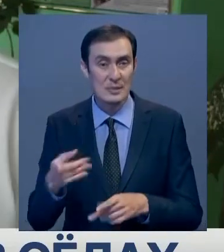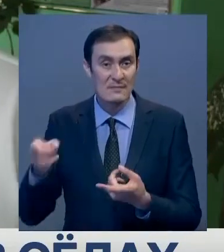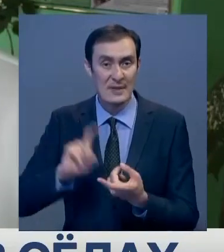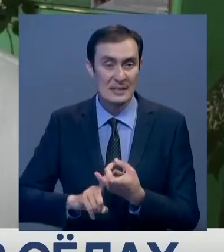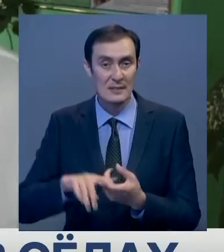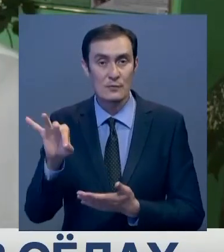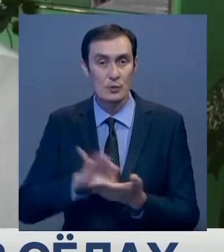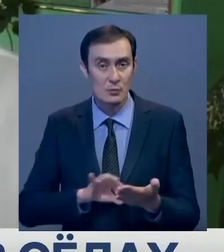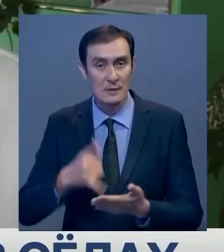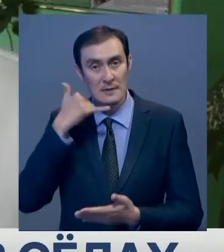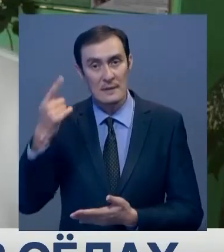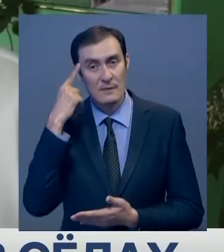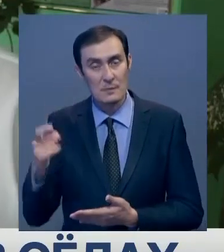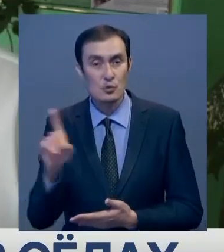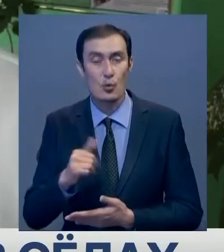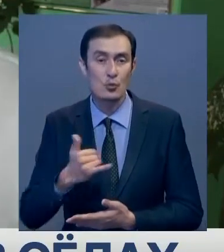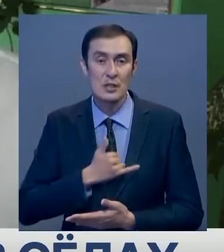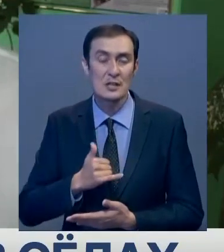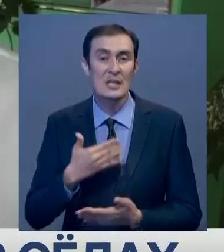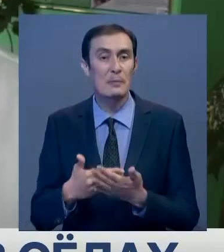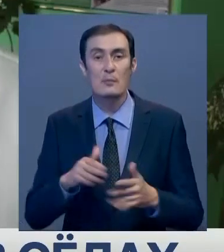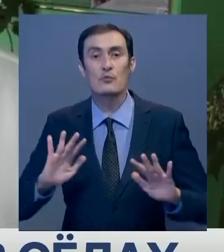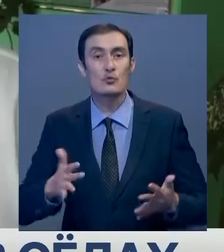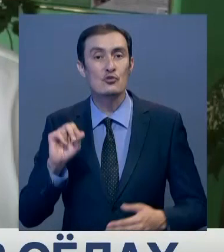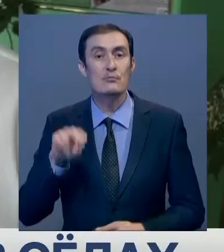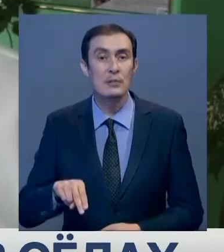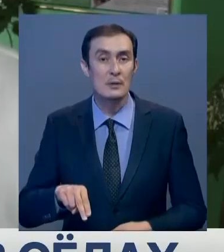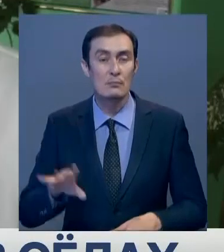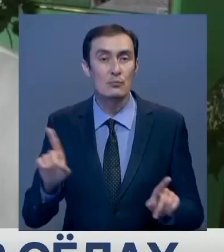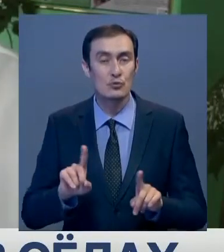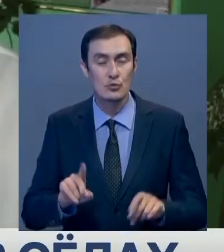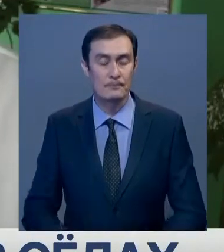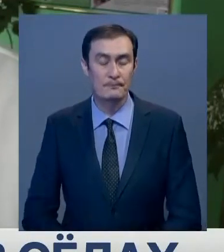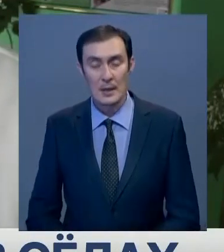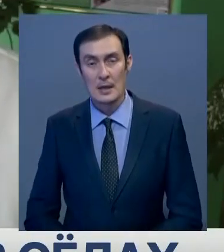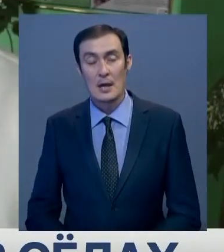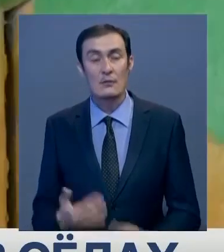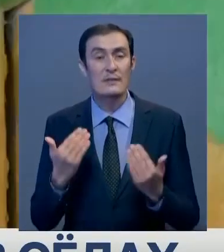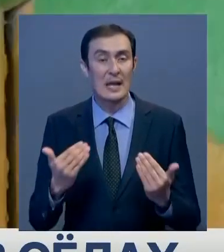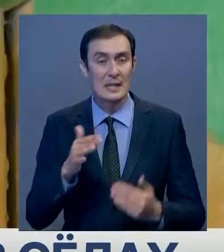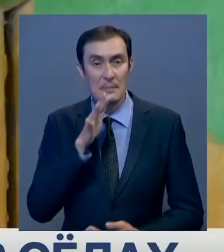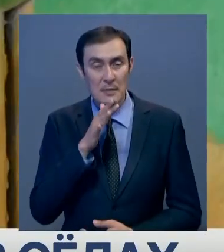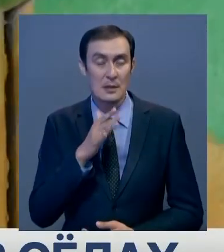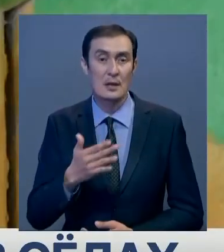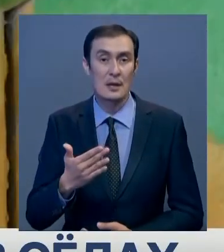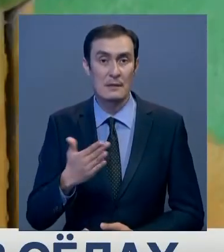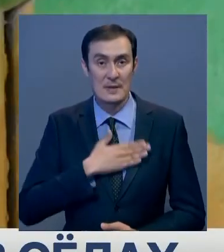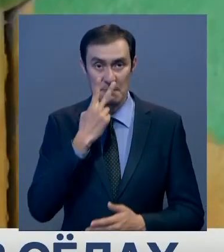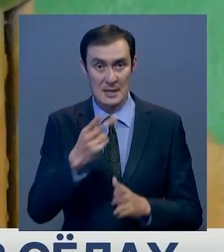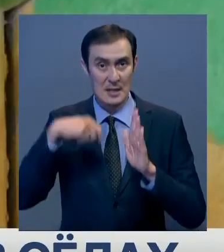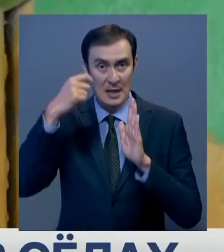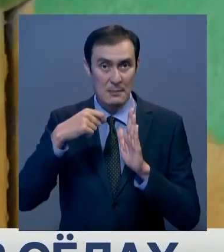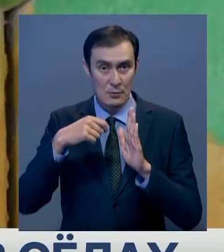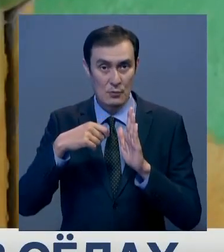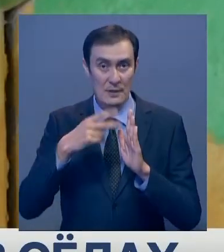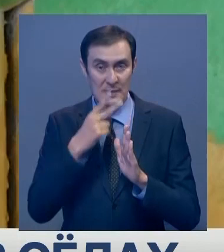в доли секунды информированы, что у нас в школе, например, ЧП и так далее. Вот в данный момент вы меня снимаете на камеру,